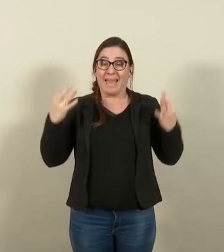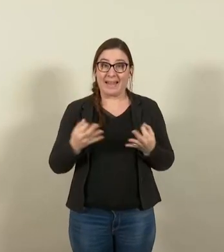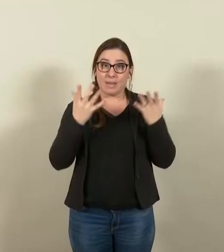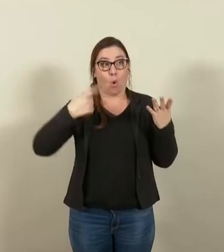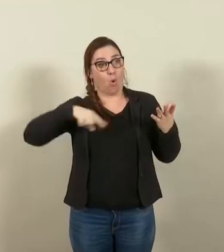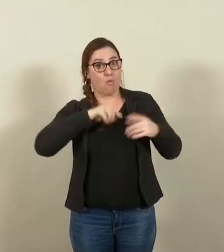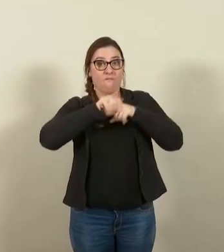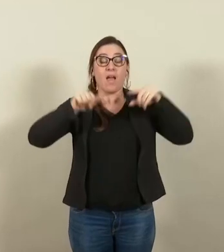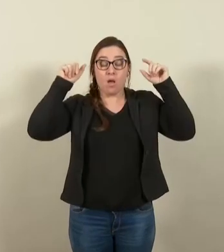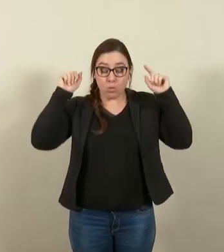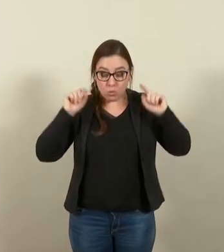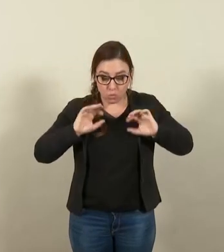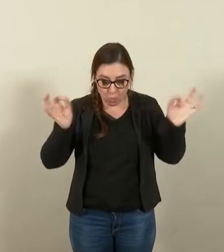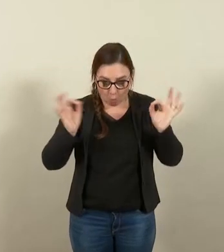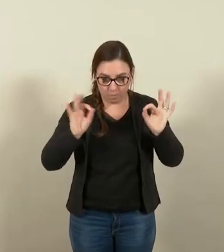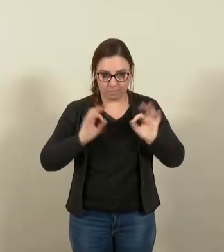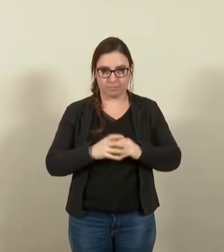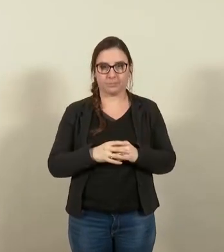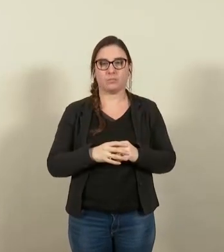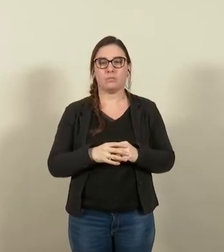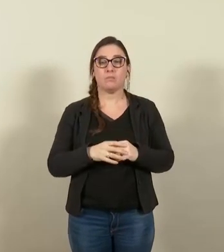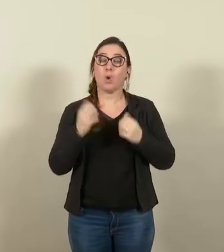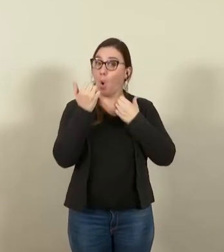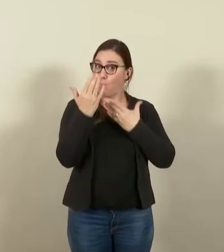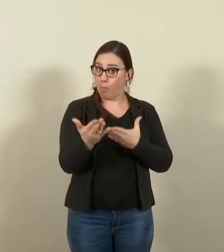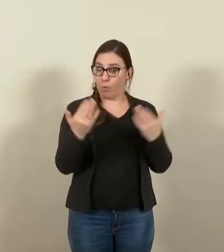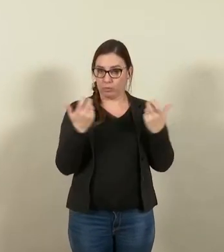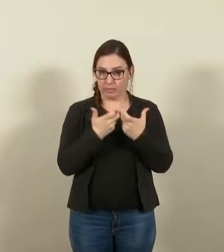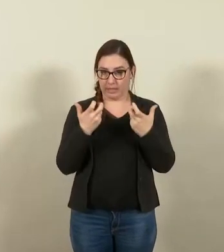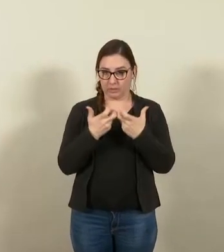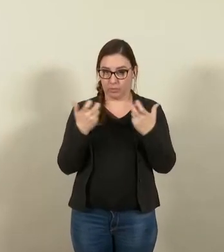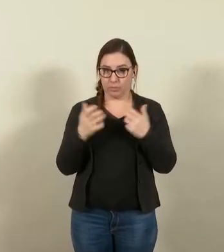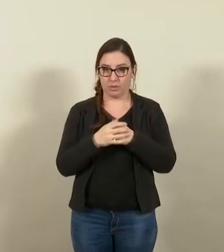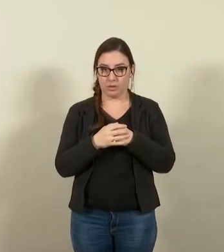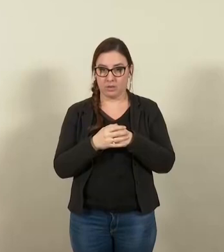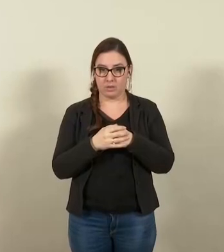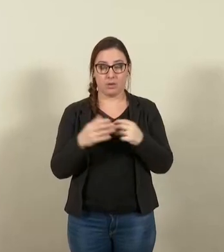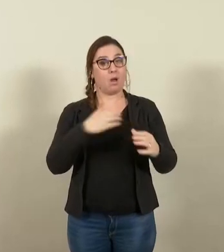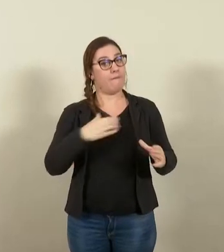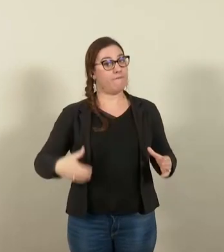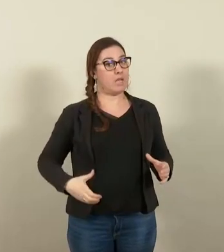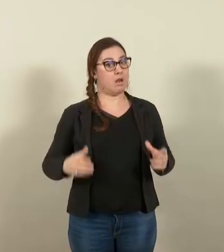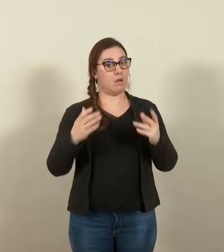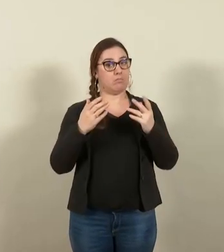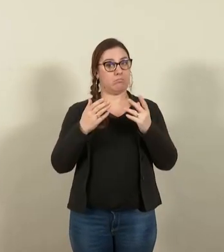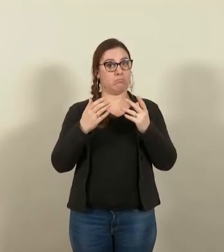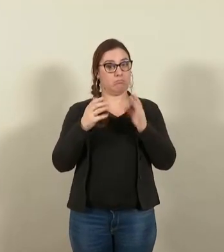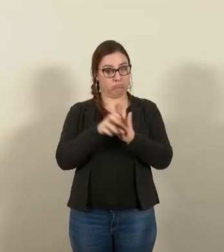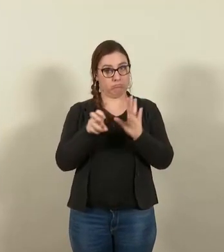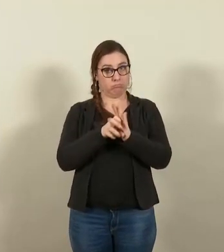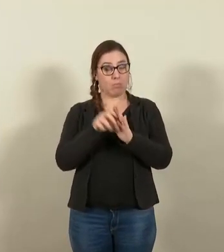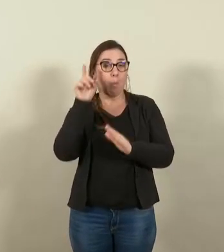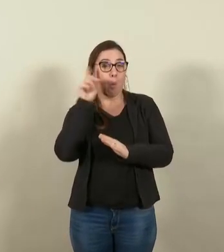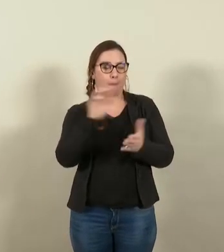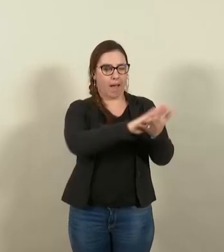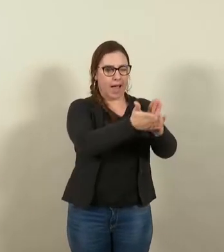pas donc la proposition éventuellement ça serait que la ville de Grenoble contractualise avec